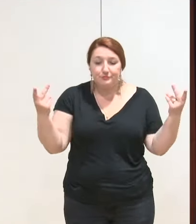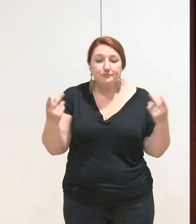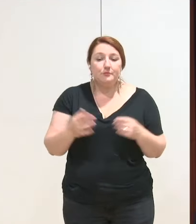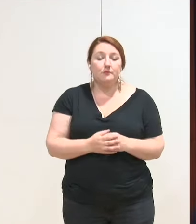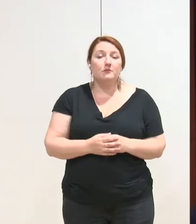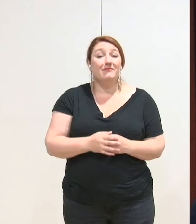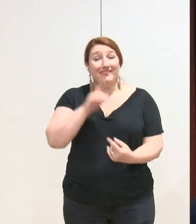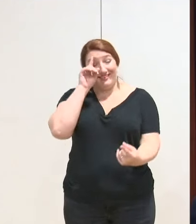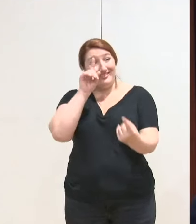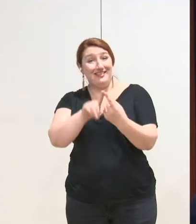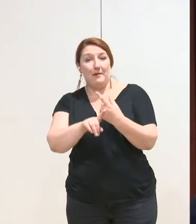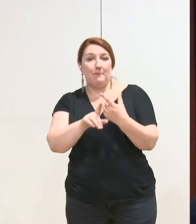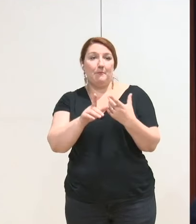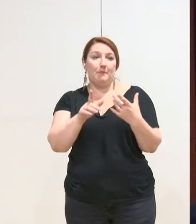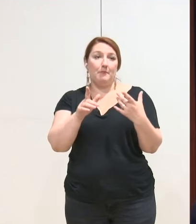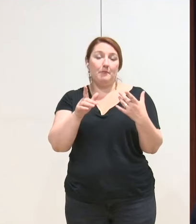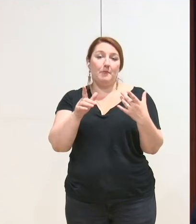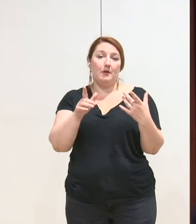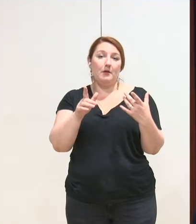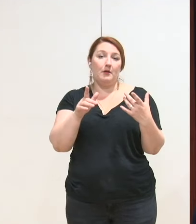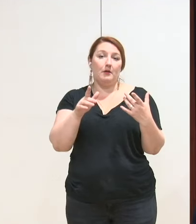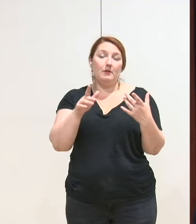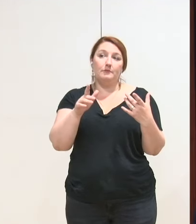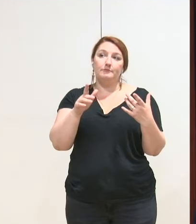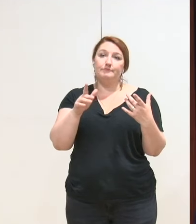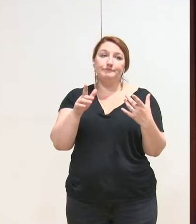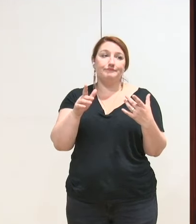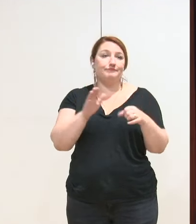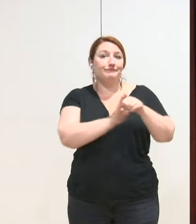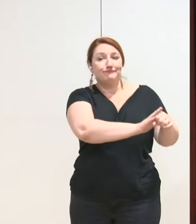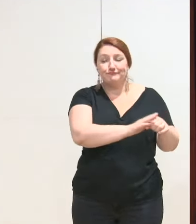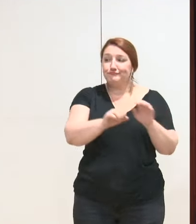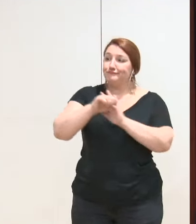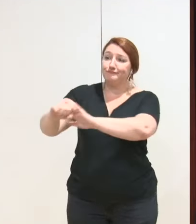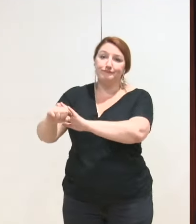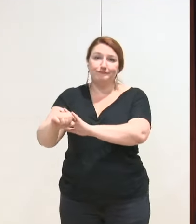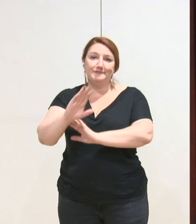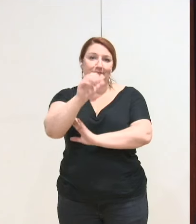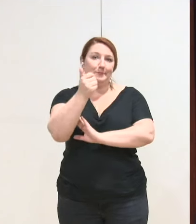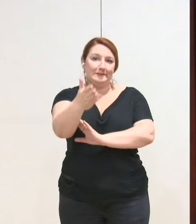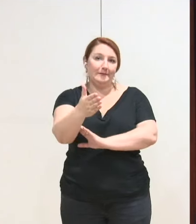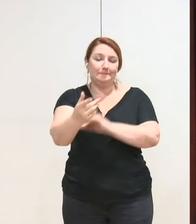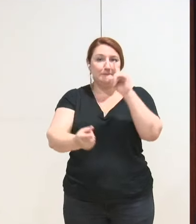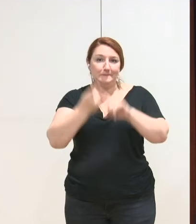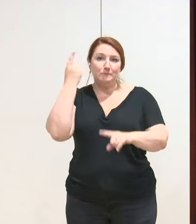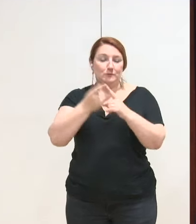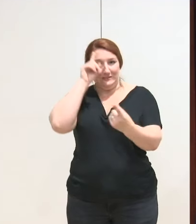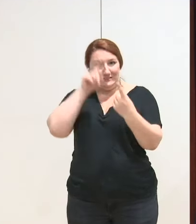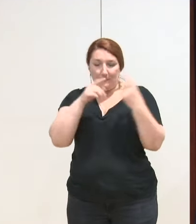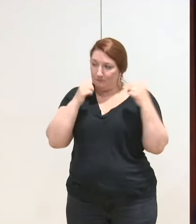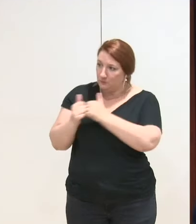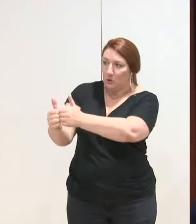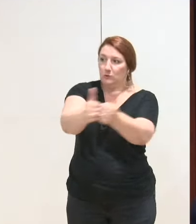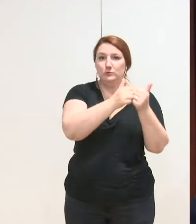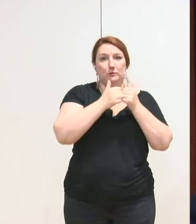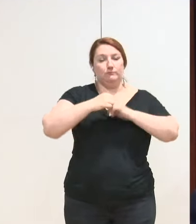mérite une approche qui dépasse nos clivages internes au sein de ce conseil municipal là sinon